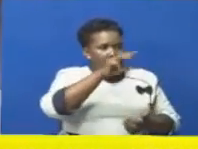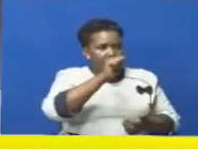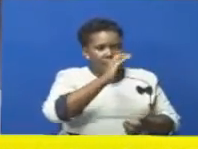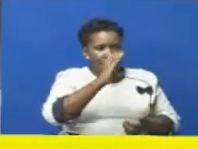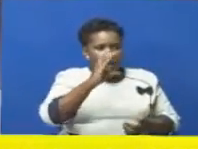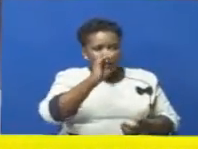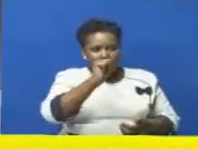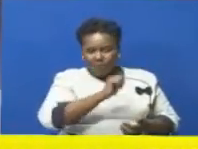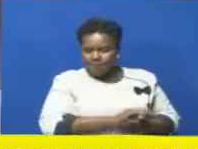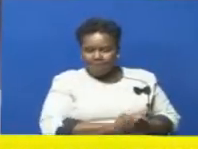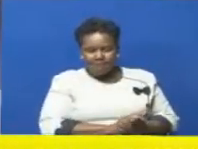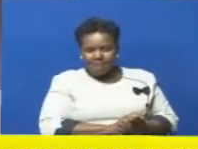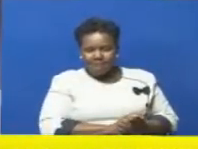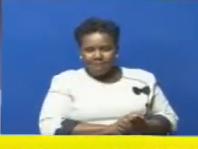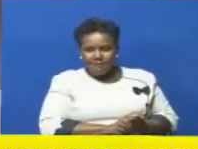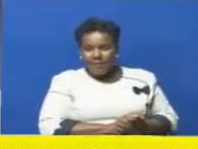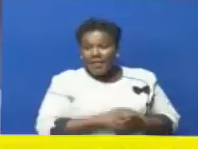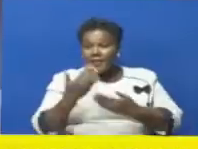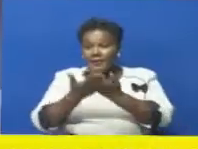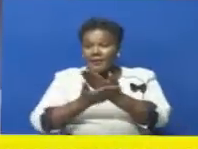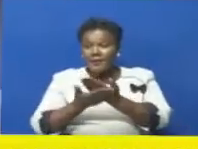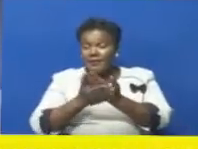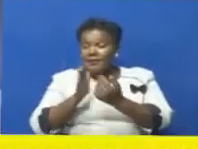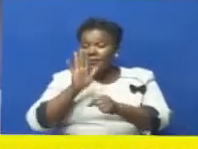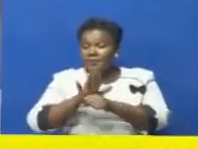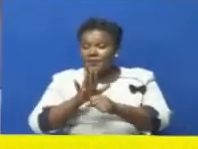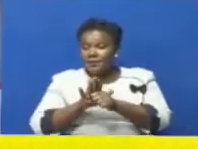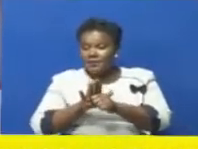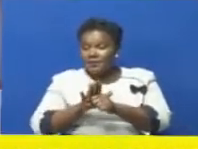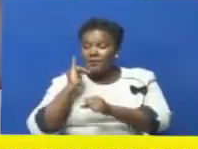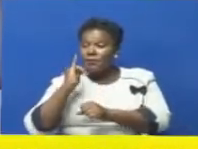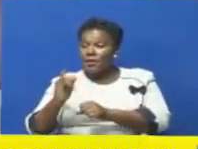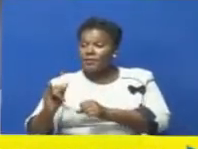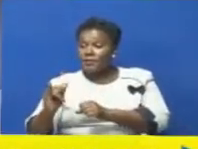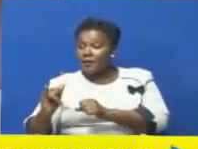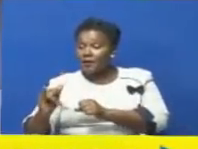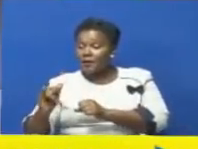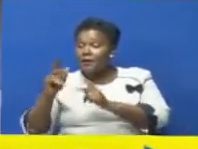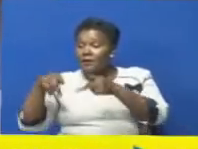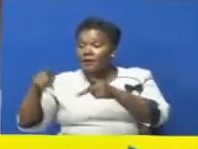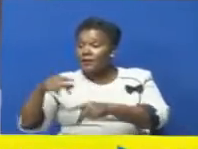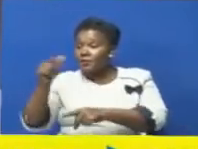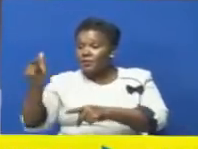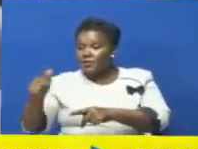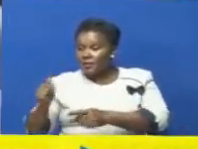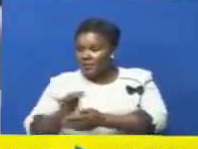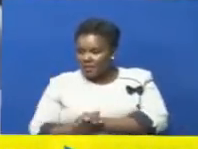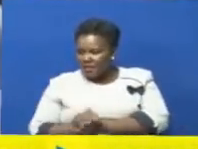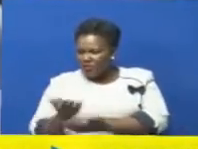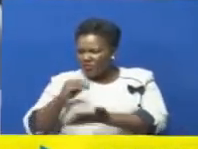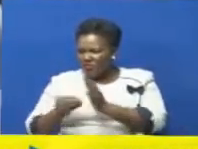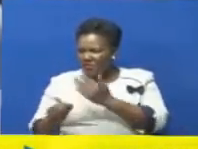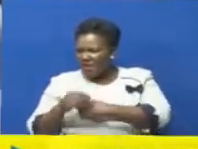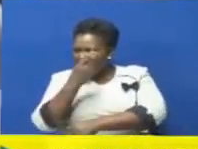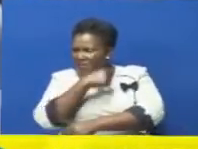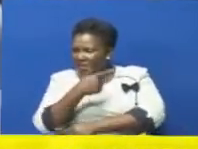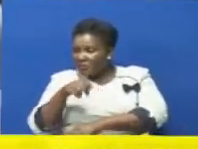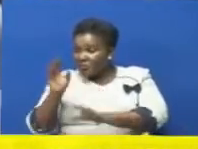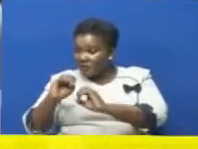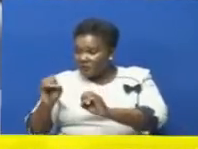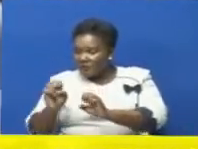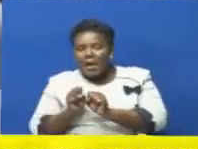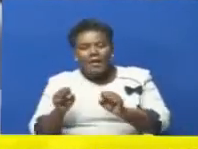zuio kwa Watanzania kwa kuwa tulikuwa hatuchanji zimeanza kufungua milango. Kadhalika, Waziri Mkuu